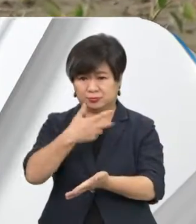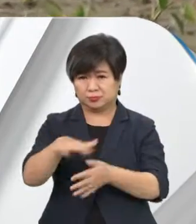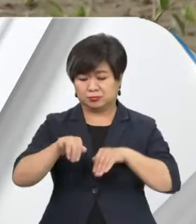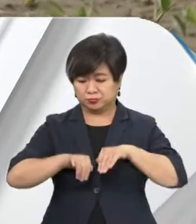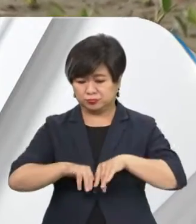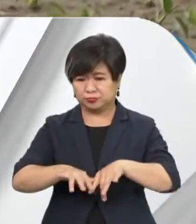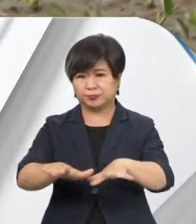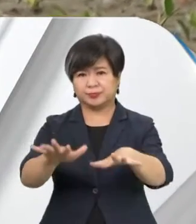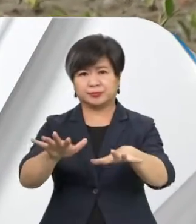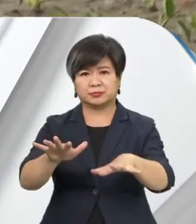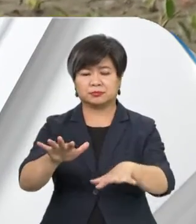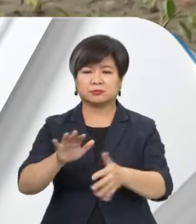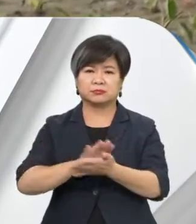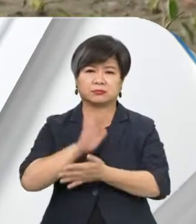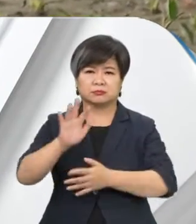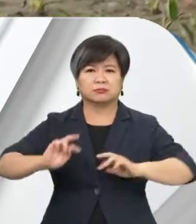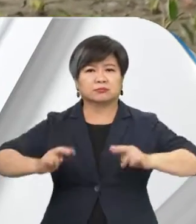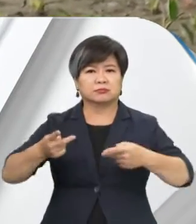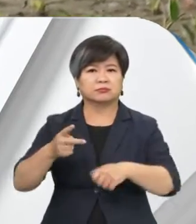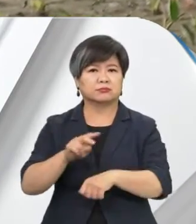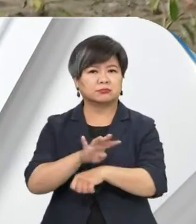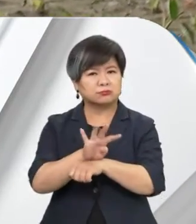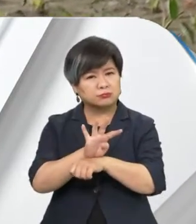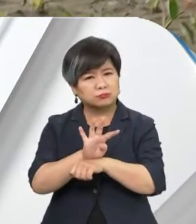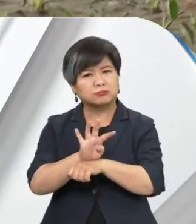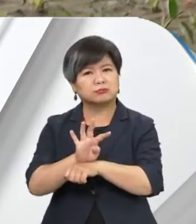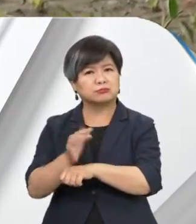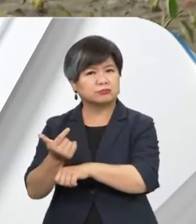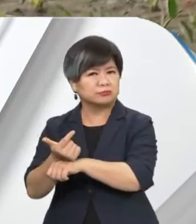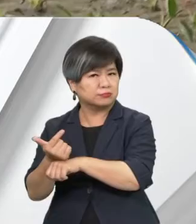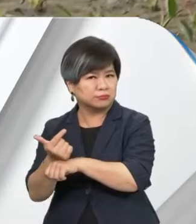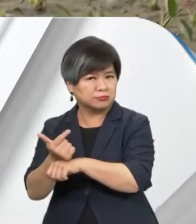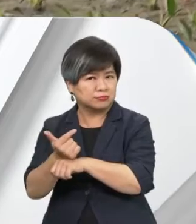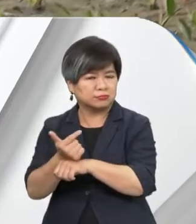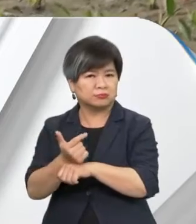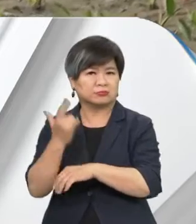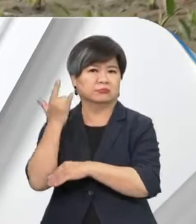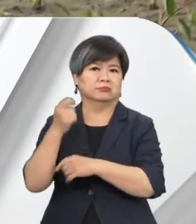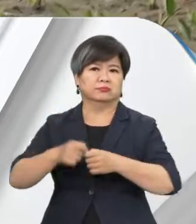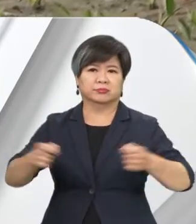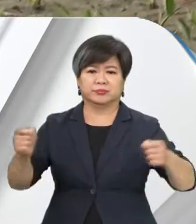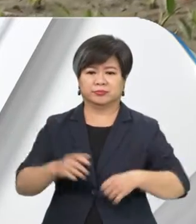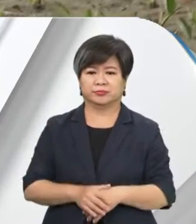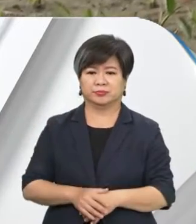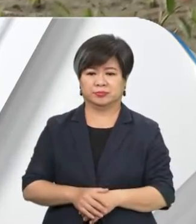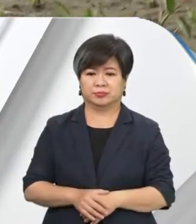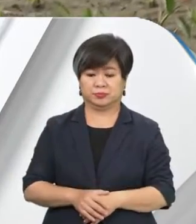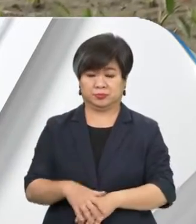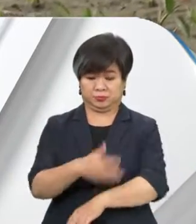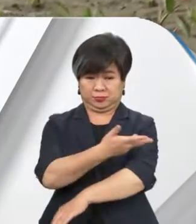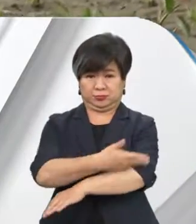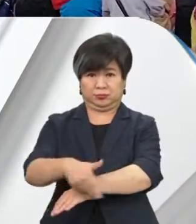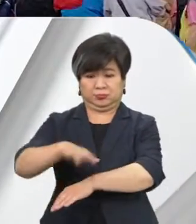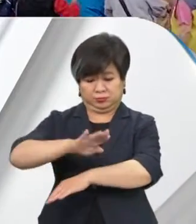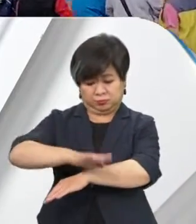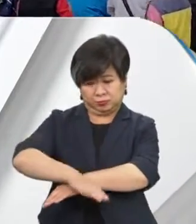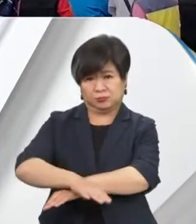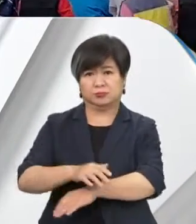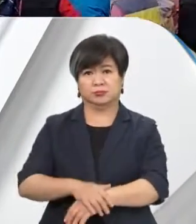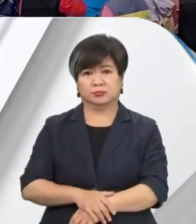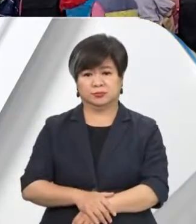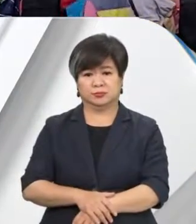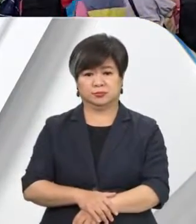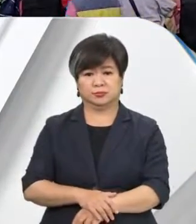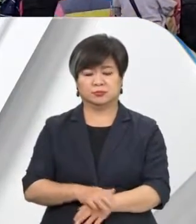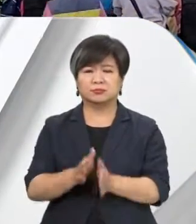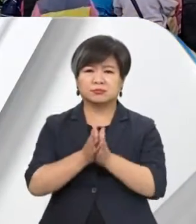水，他至少后来都变成4小时、6小时，就是我们其实灌溉沟渠的水量也越来越少。 每到桥